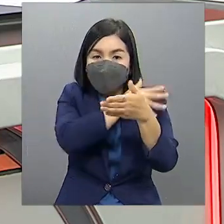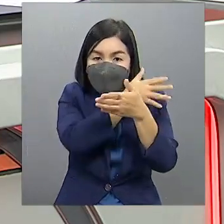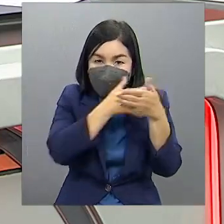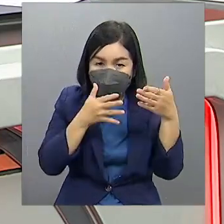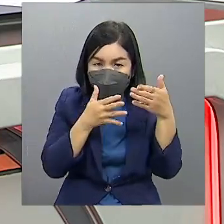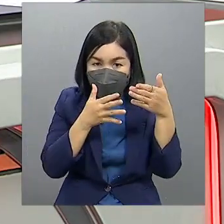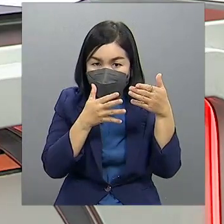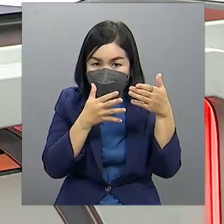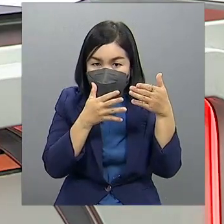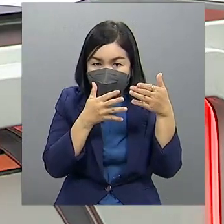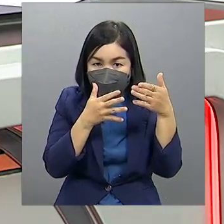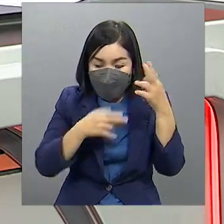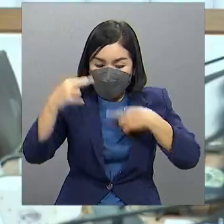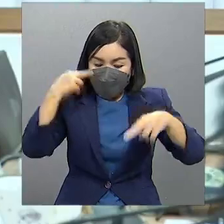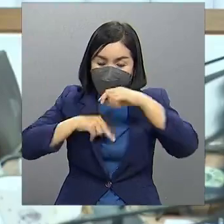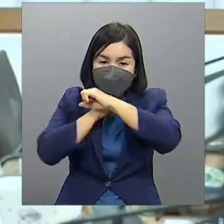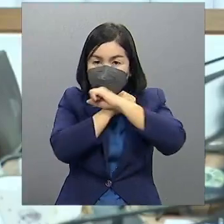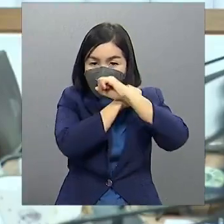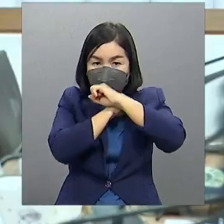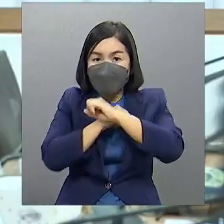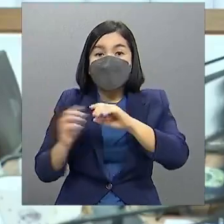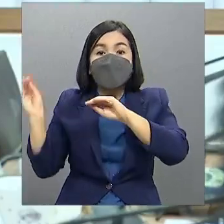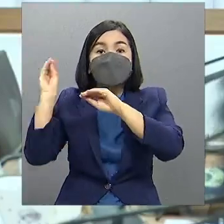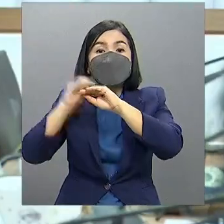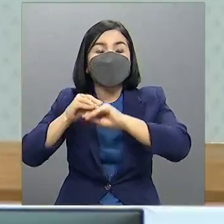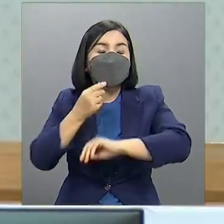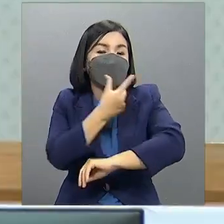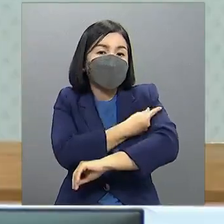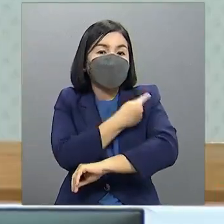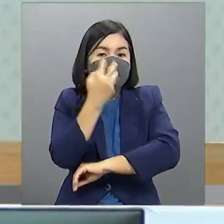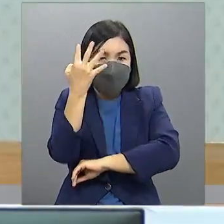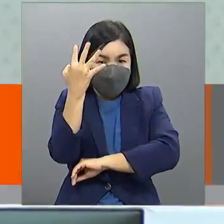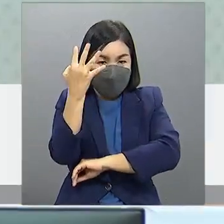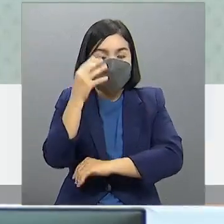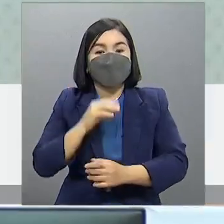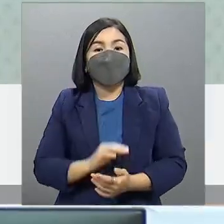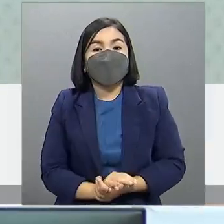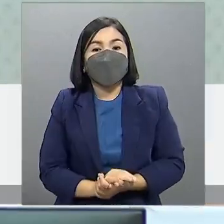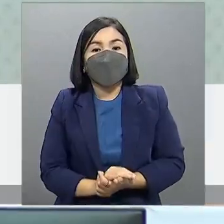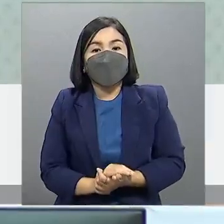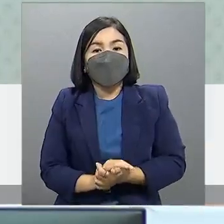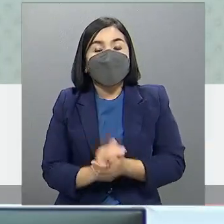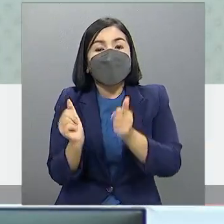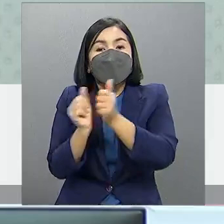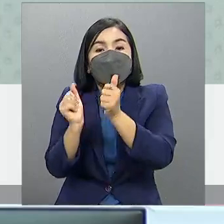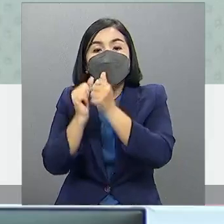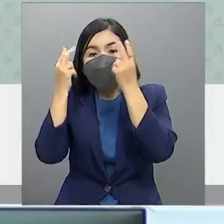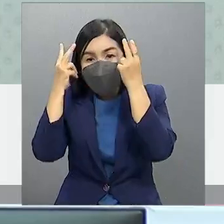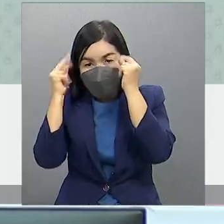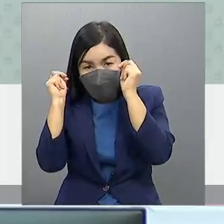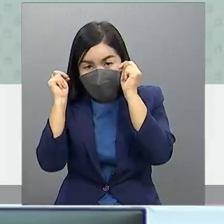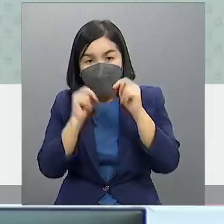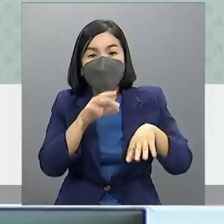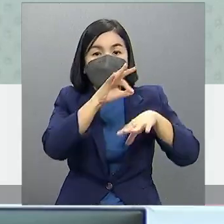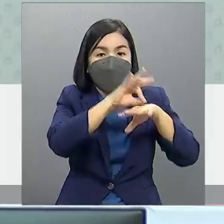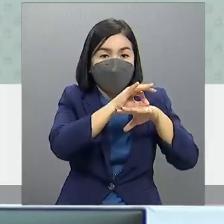กันเครือกระตุ้นในเข็มที่ 4แล้วด้วยค่ะนายอนุทินชาญวีรกุลรองนายกรัฐมนตรีและรัฐมนตรีว่าการ